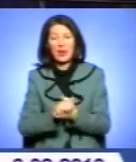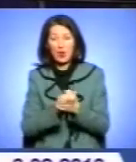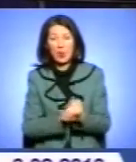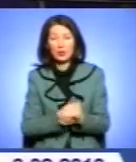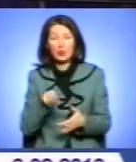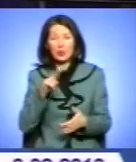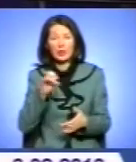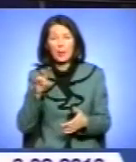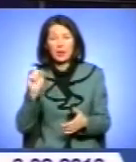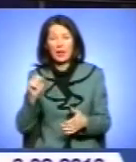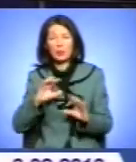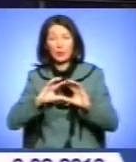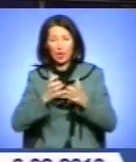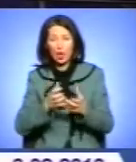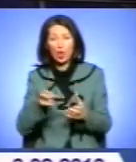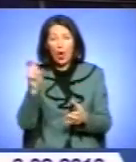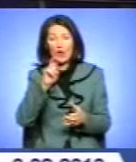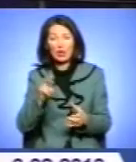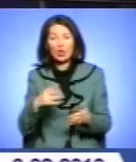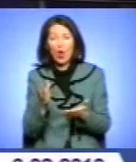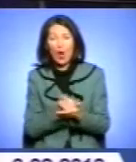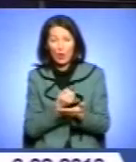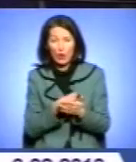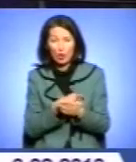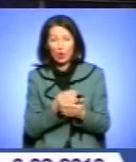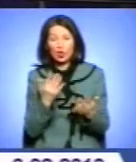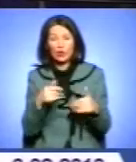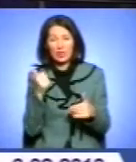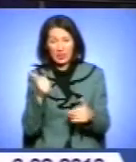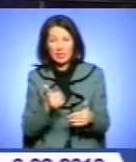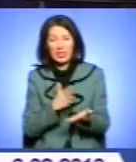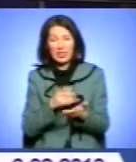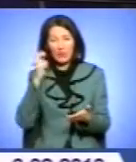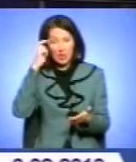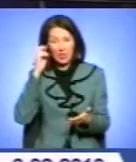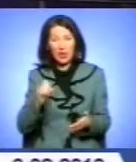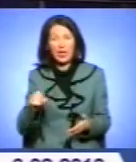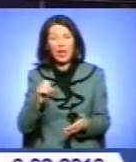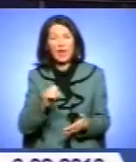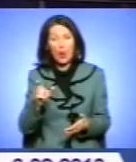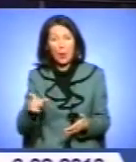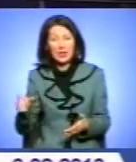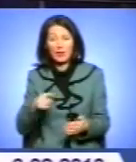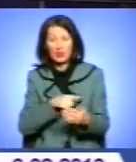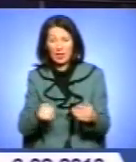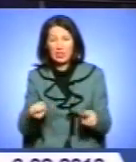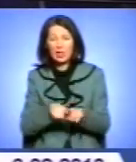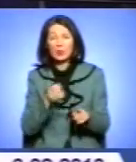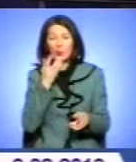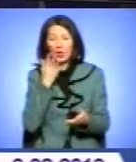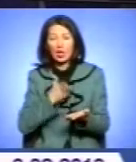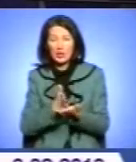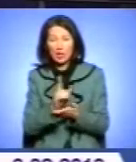валютного фонду, що вже близько тижня перебувають у Києві. Європейці відзначили також позитивну тенденцію щодо